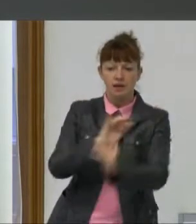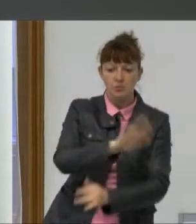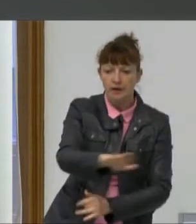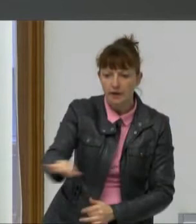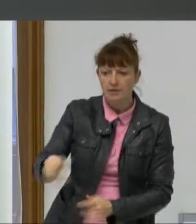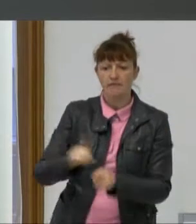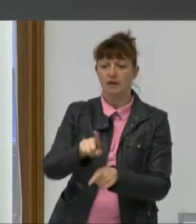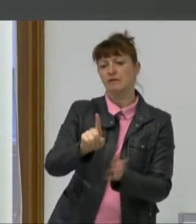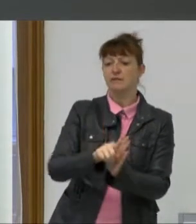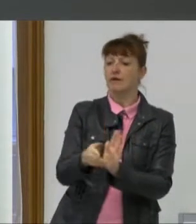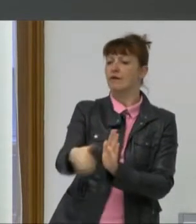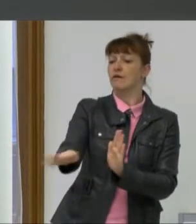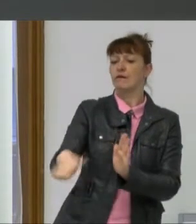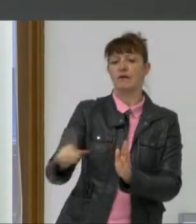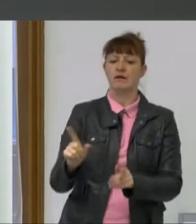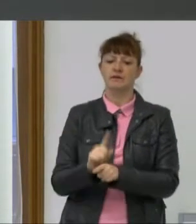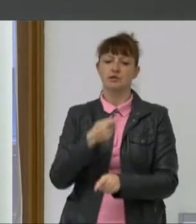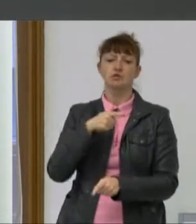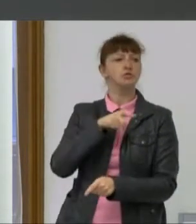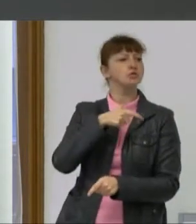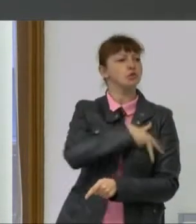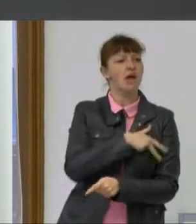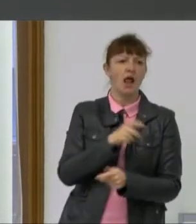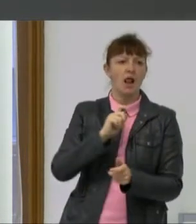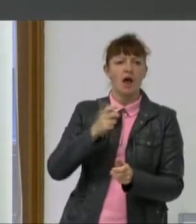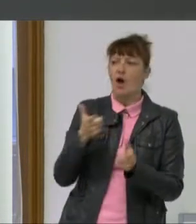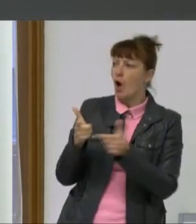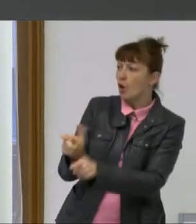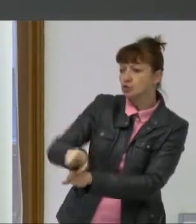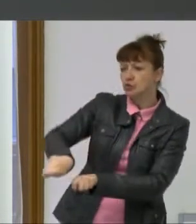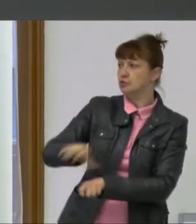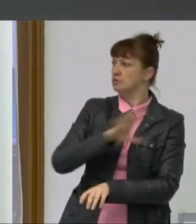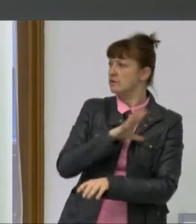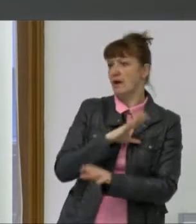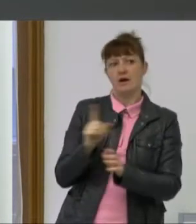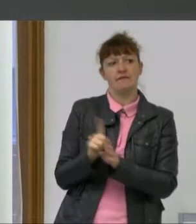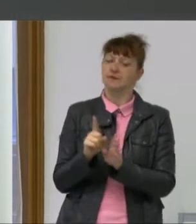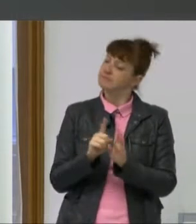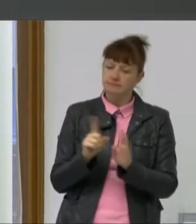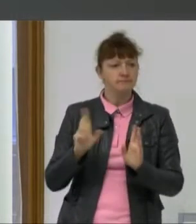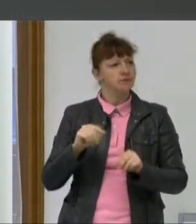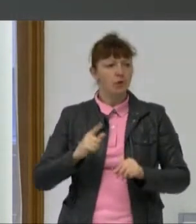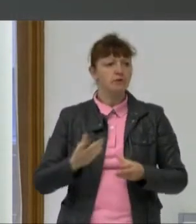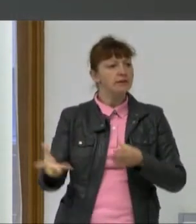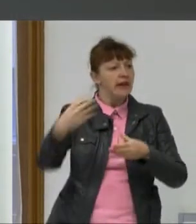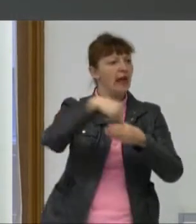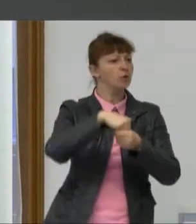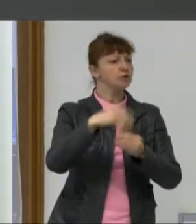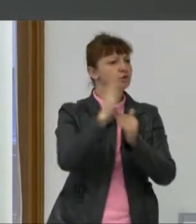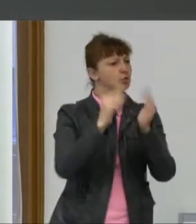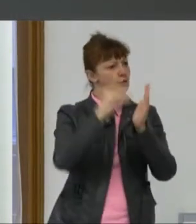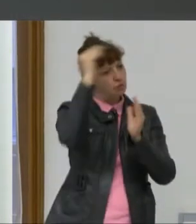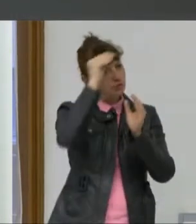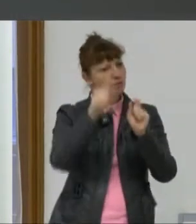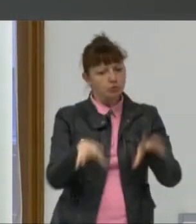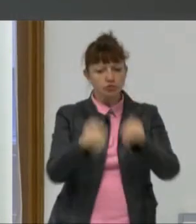gesellschaftlicher Marginalisierung, sozialem Ausschluss und Schulversagen bedroht sind. Denn es muss auch in einem inklusiven Schulsystem